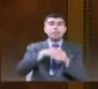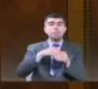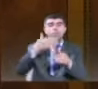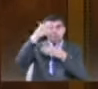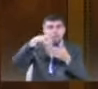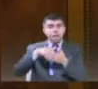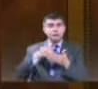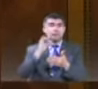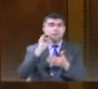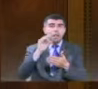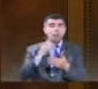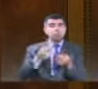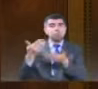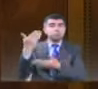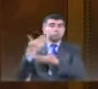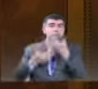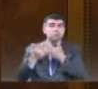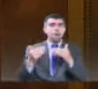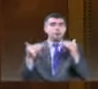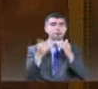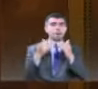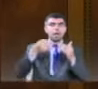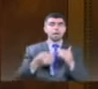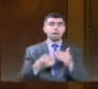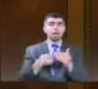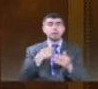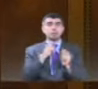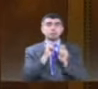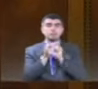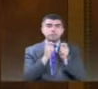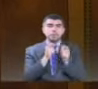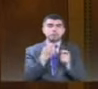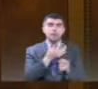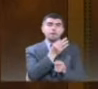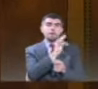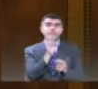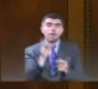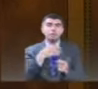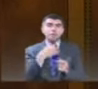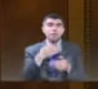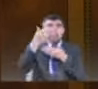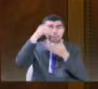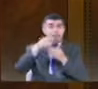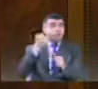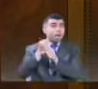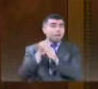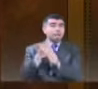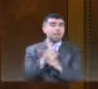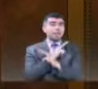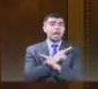في إطار بدأ المعاملة بالمثل، كما تم التباحث مع المسؤولين بفرنسا حول وضعية المغاربة